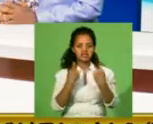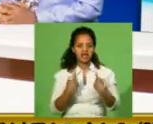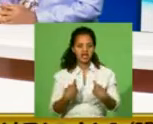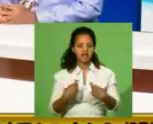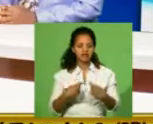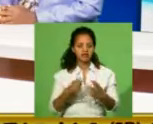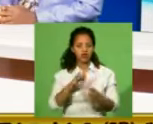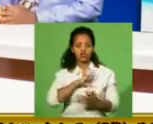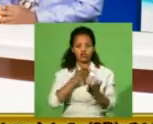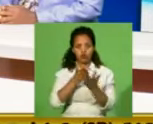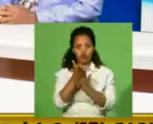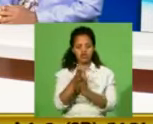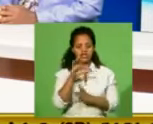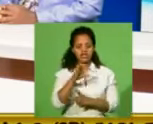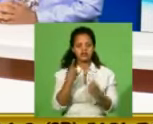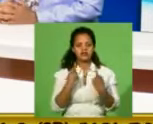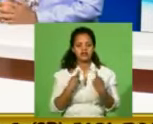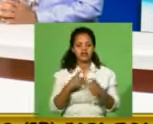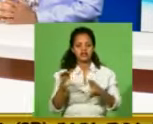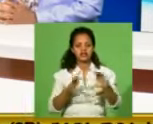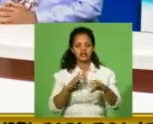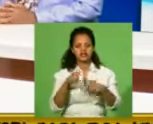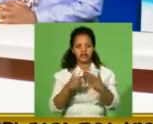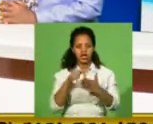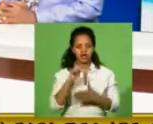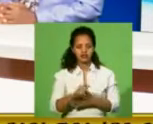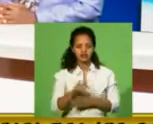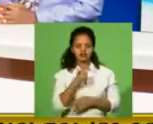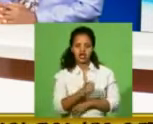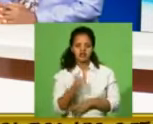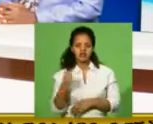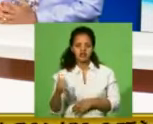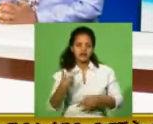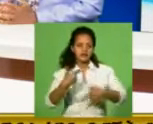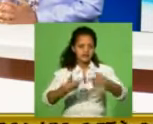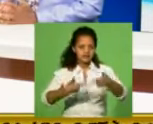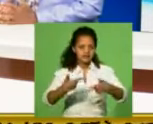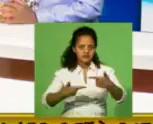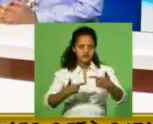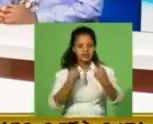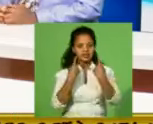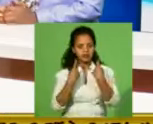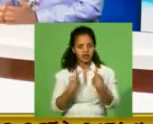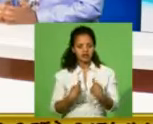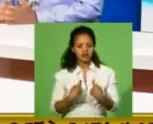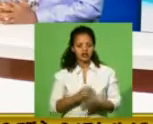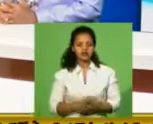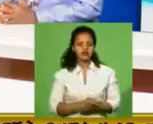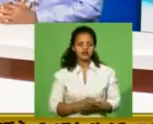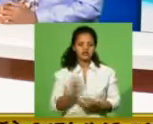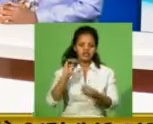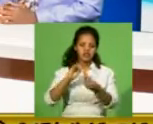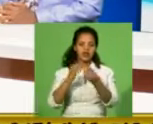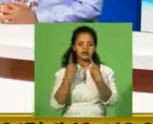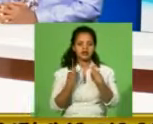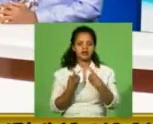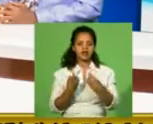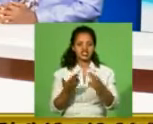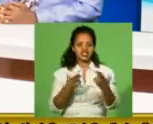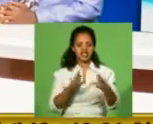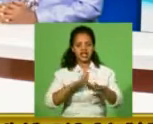በፖሊስ በኩል የግድ ምርመራ መደረግ ስለነበረበት አዲስ አበባ የሄደና ሲመረመር ተጨማሪ ምርመራ አሁን አስከሬን ላይ